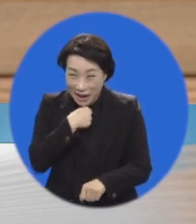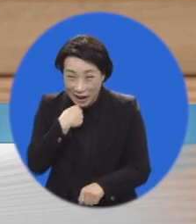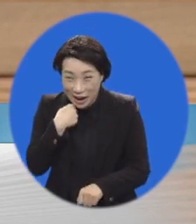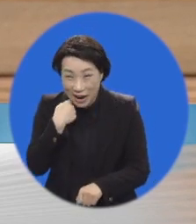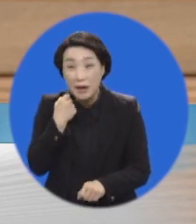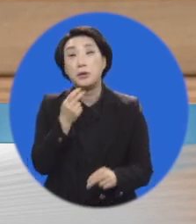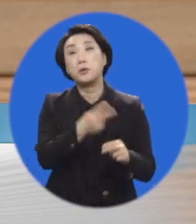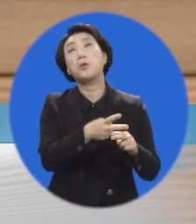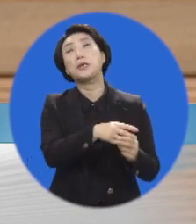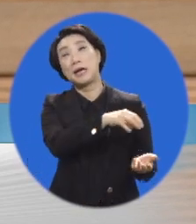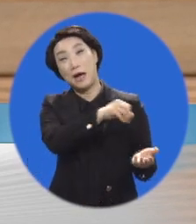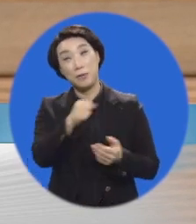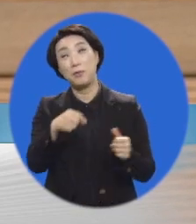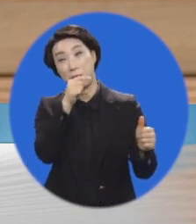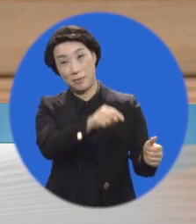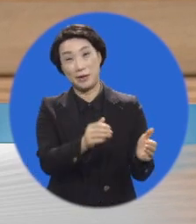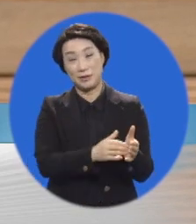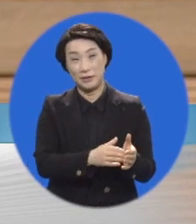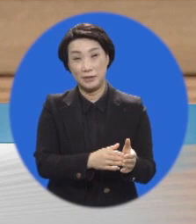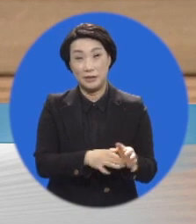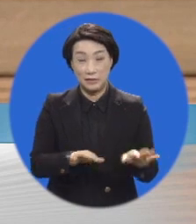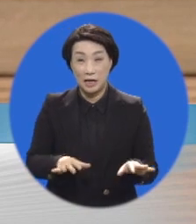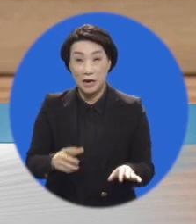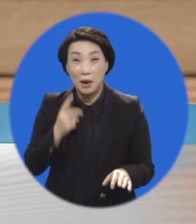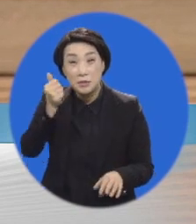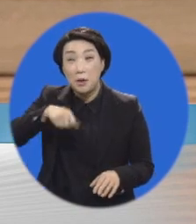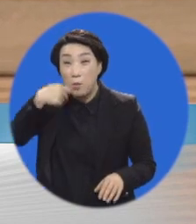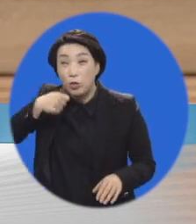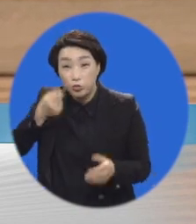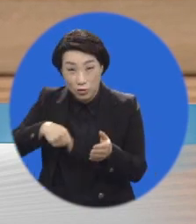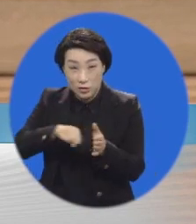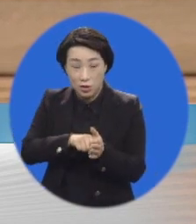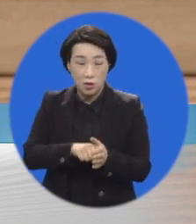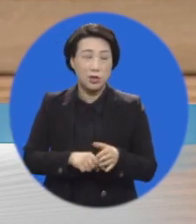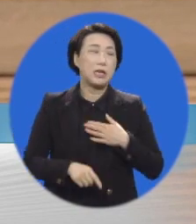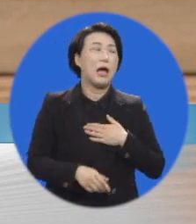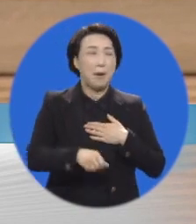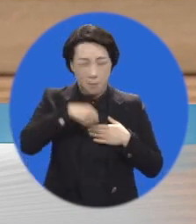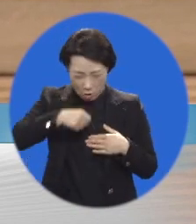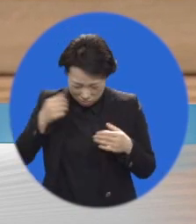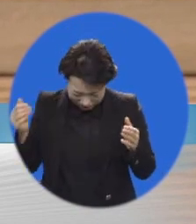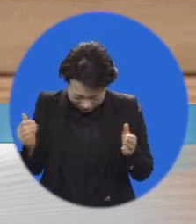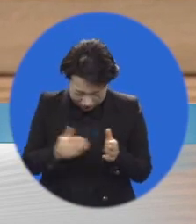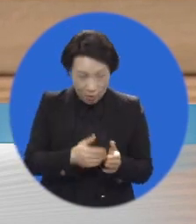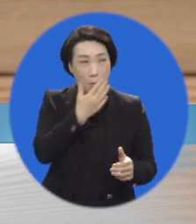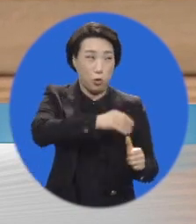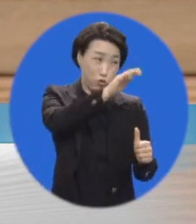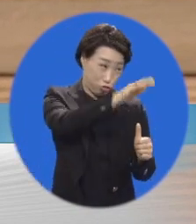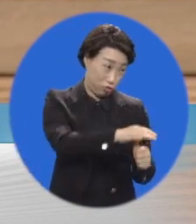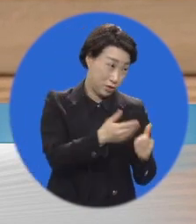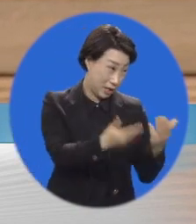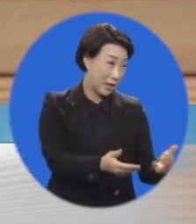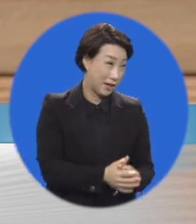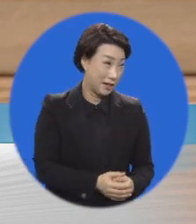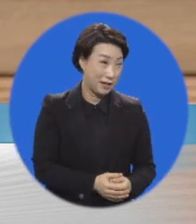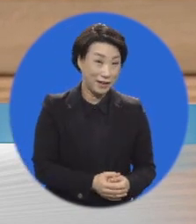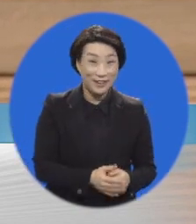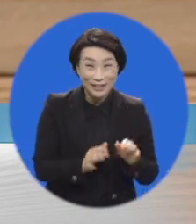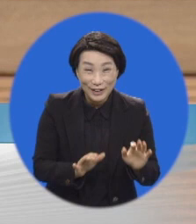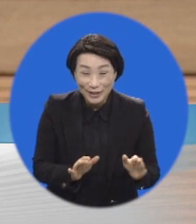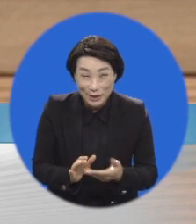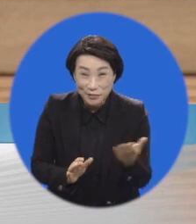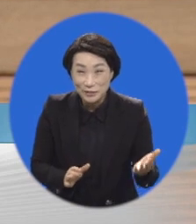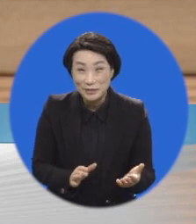특별한 음식을 해오라는 거요. 자기가 먹을 수 있도록 그리고 내가 마음껏 축복할게요. 그럼